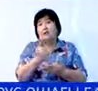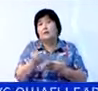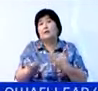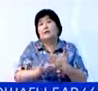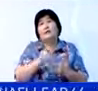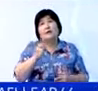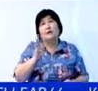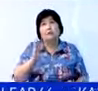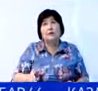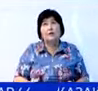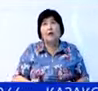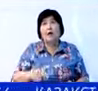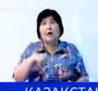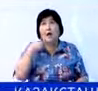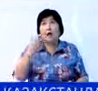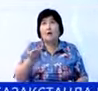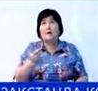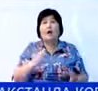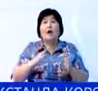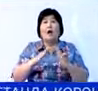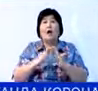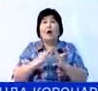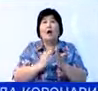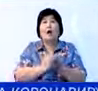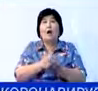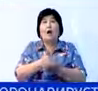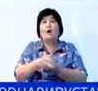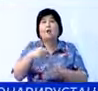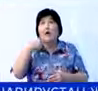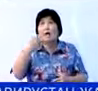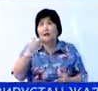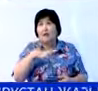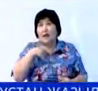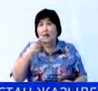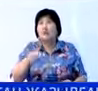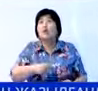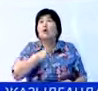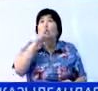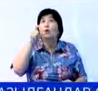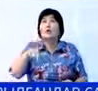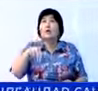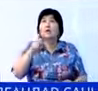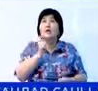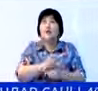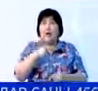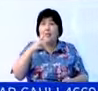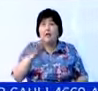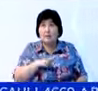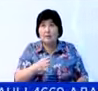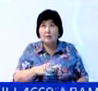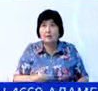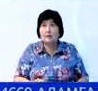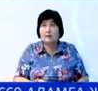Сізге жаңа айтылды ғой, ауызда маска бар. Айтылды ма сізге? Үлкен кісісіз. Маска кимасаңыз,